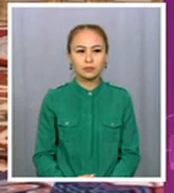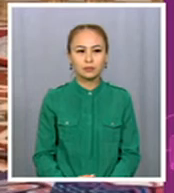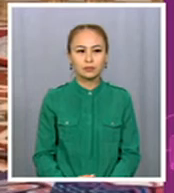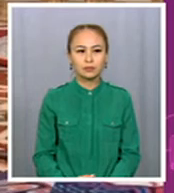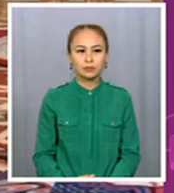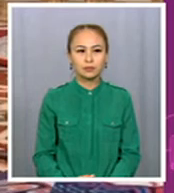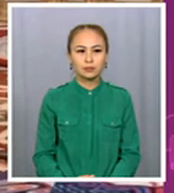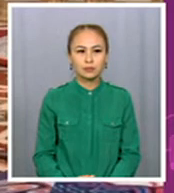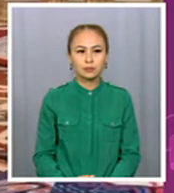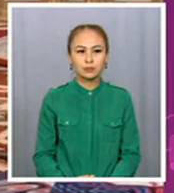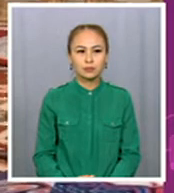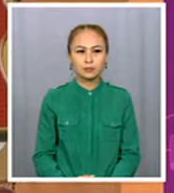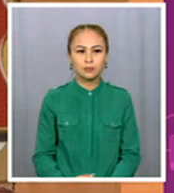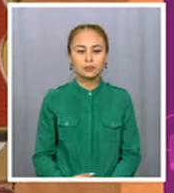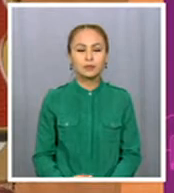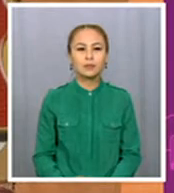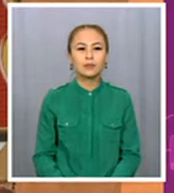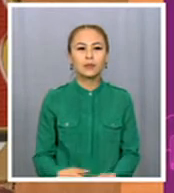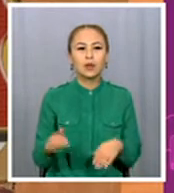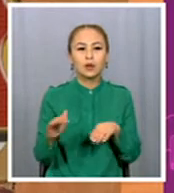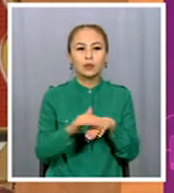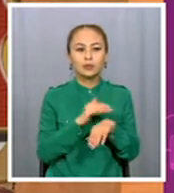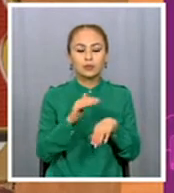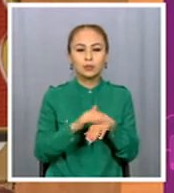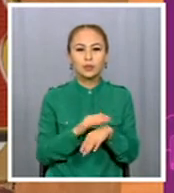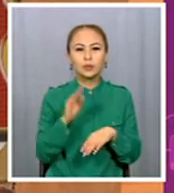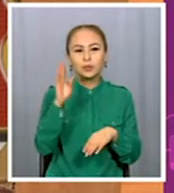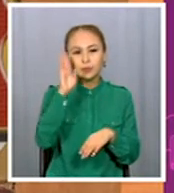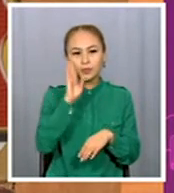Қайырлы таң, құланым.